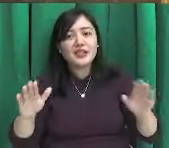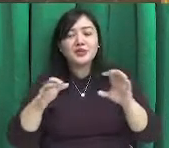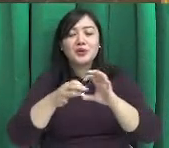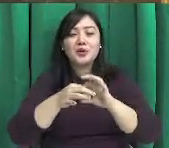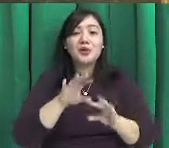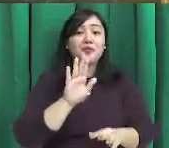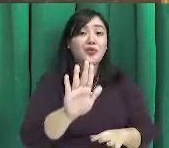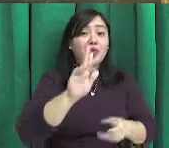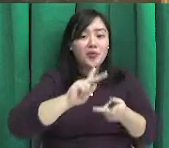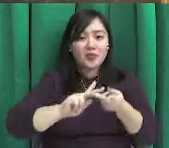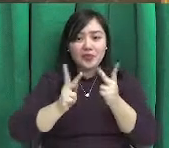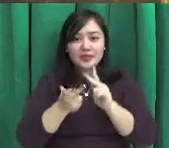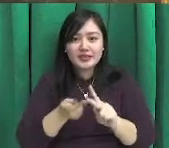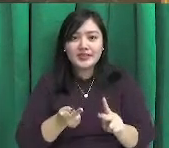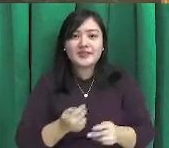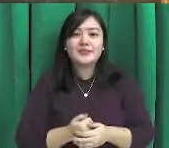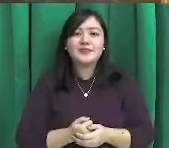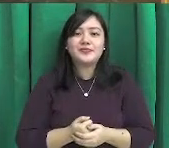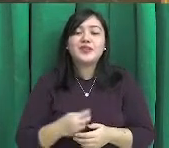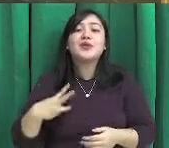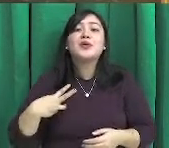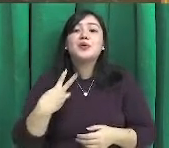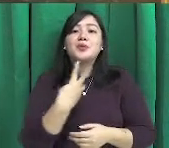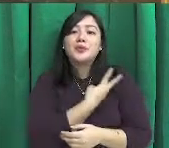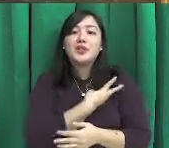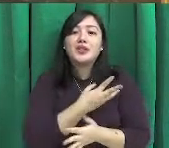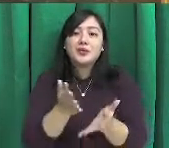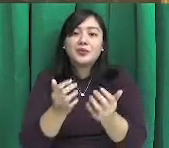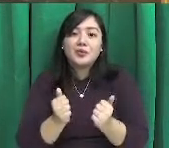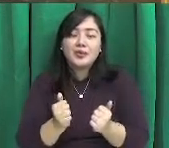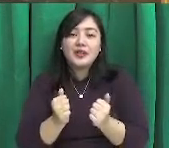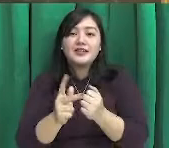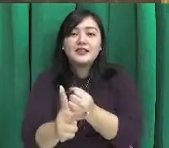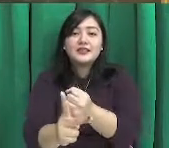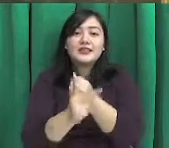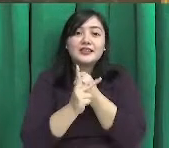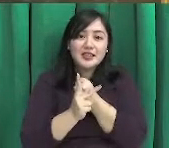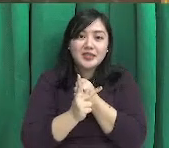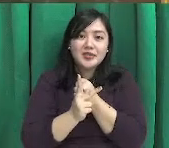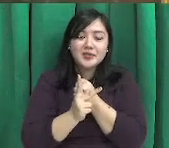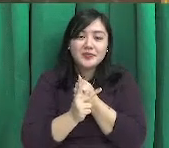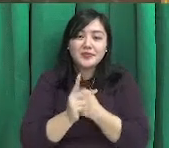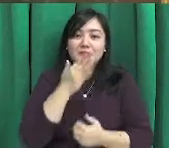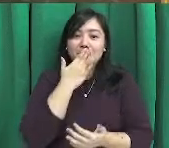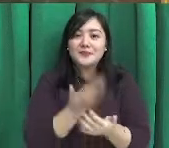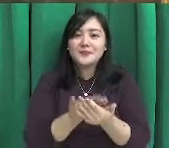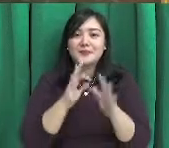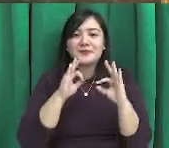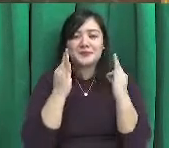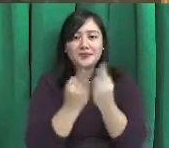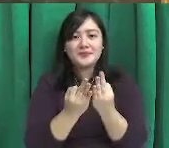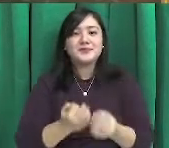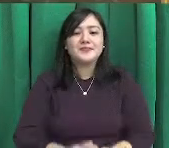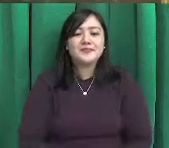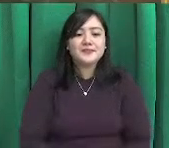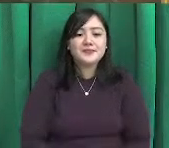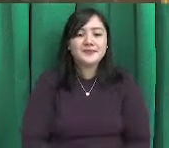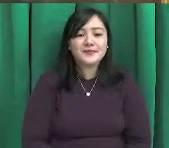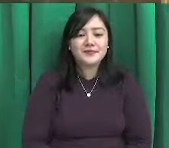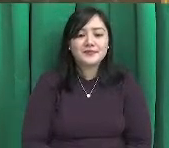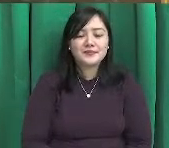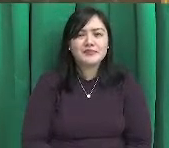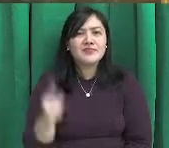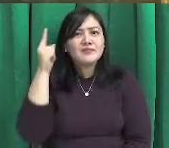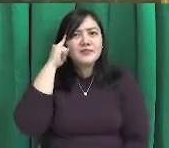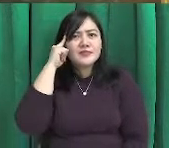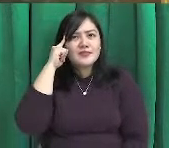gusto natin manatili yung kagandahan ng ating... pambira. Ano kaya mga kapatid? Kung ang